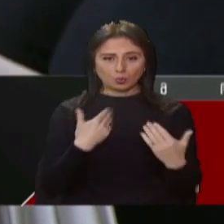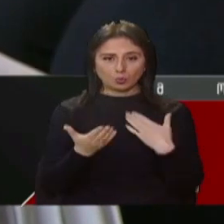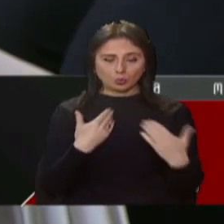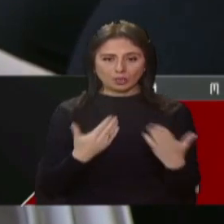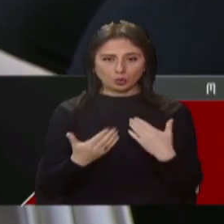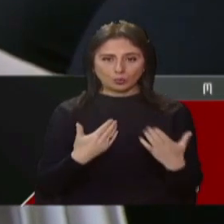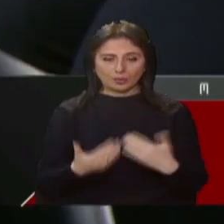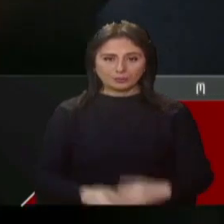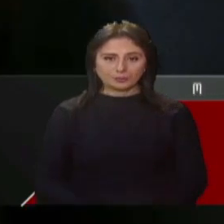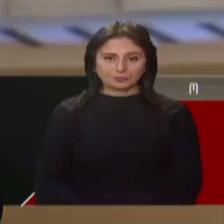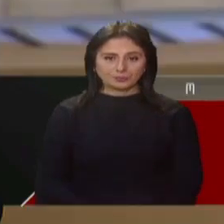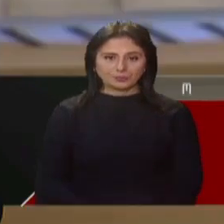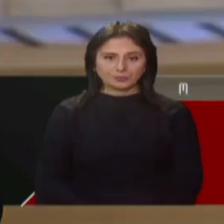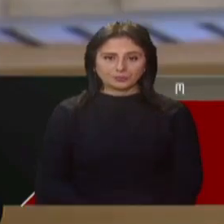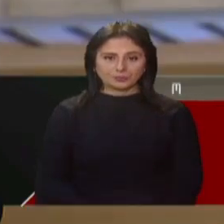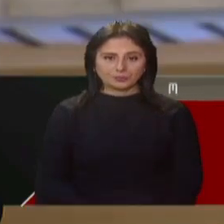ურთიერთობები.